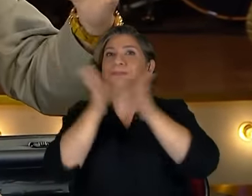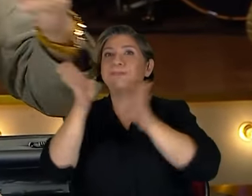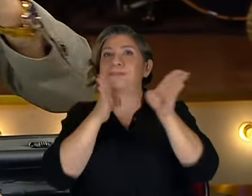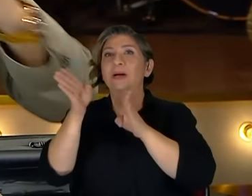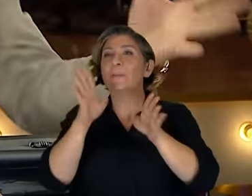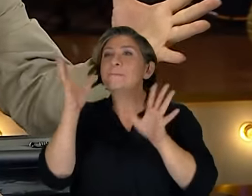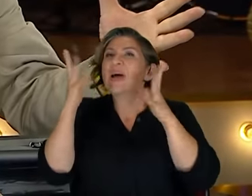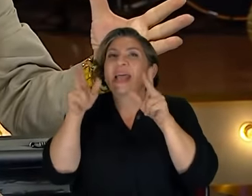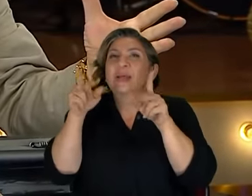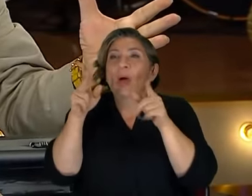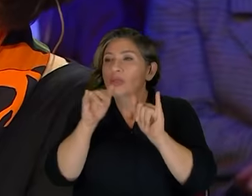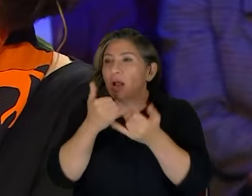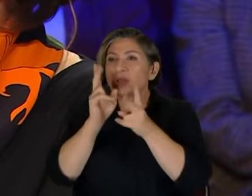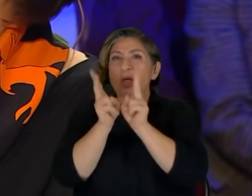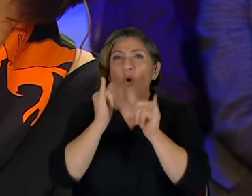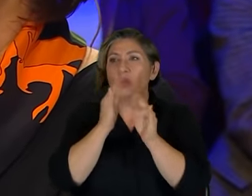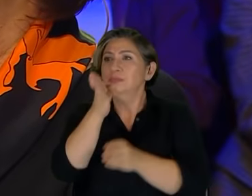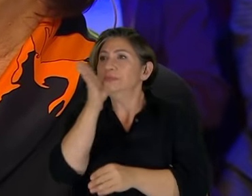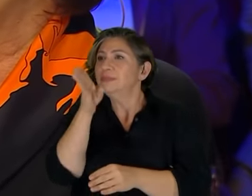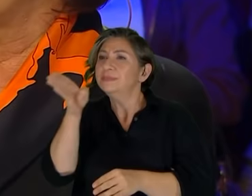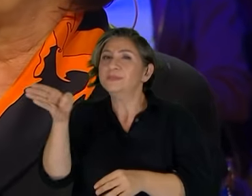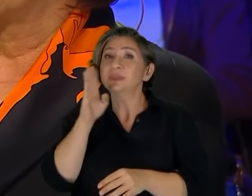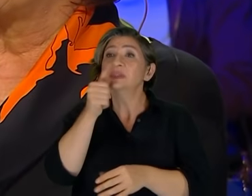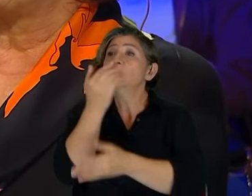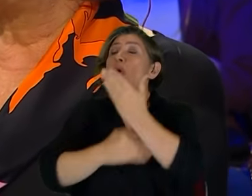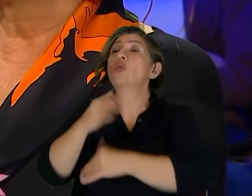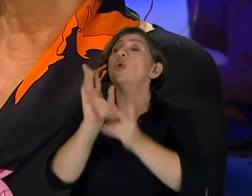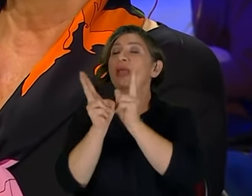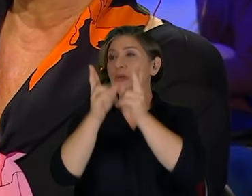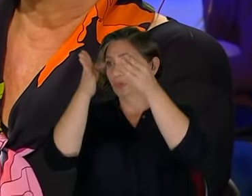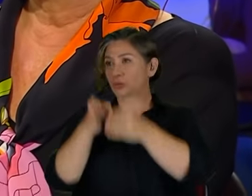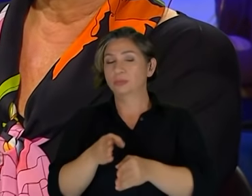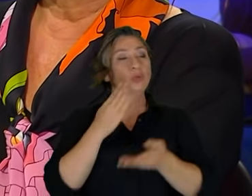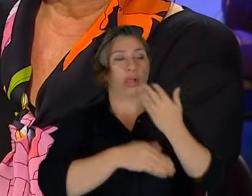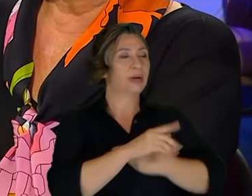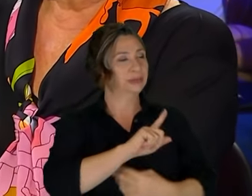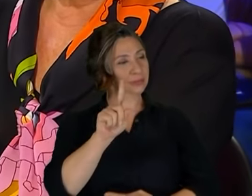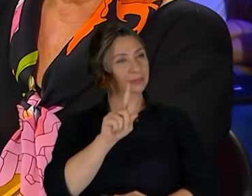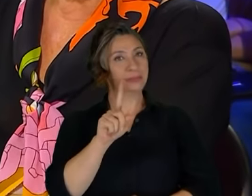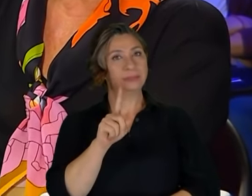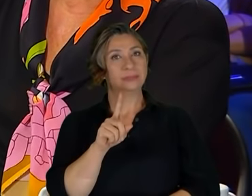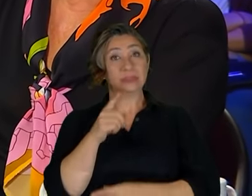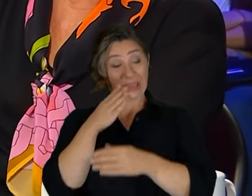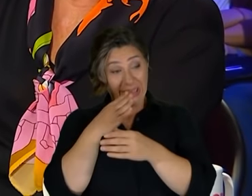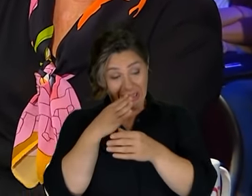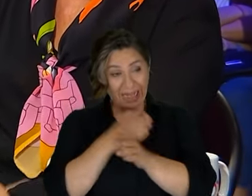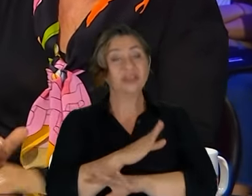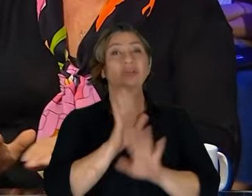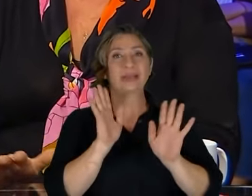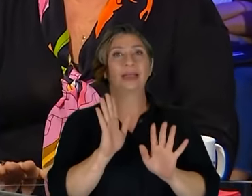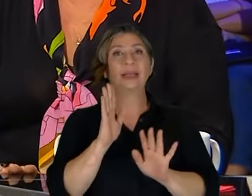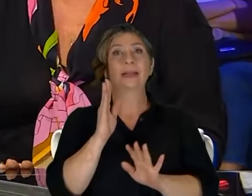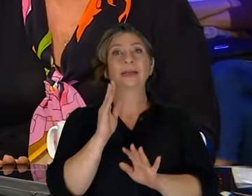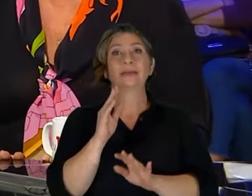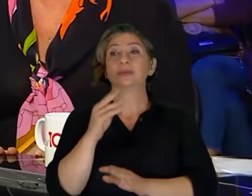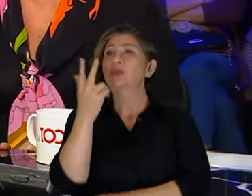şeyler gibi, manyak gibi oyun oynamaya başlıyorsunuz. Ve hiç yorulmuyor tiyatrocular. Yorulmaz. Evet. Çok acayip gerçekten bir şeymiş. Gerçekten öyle. Bir